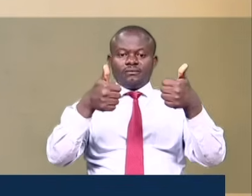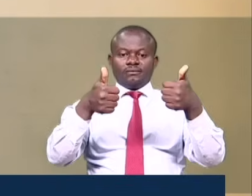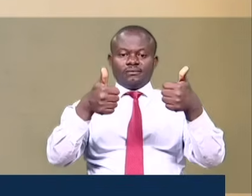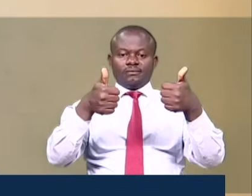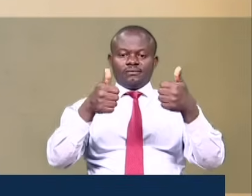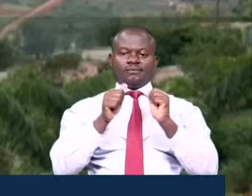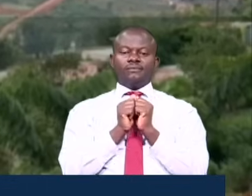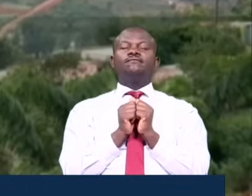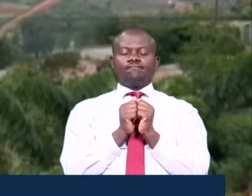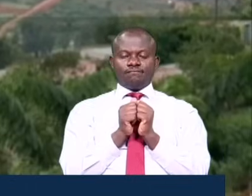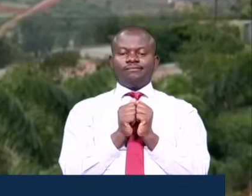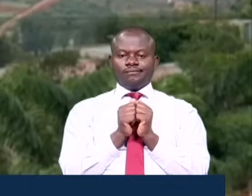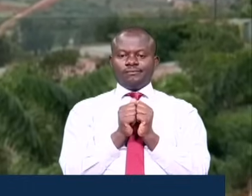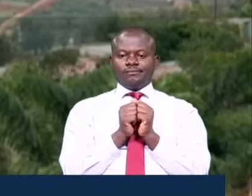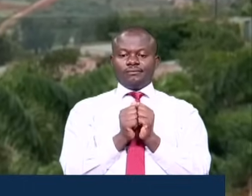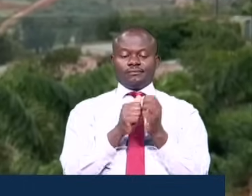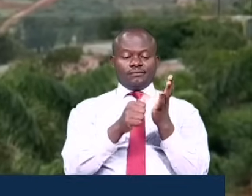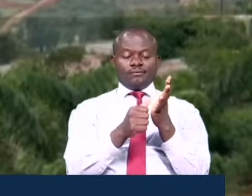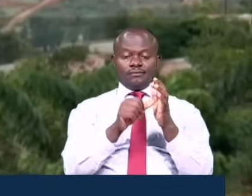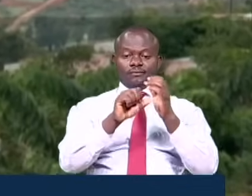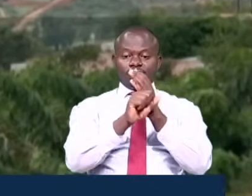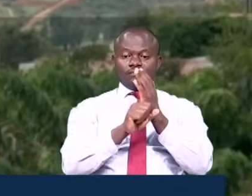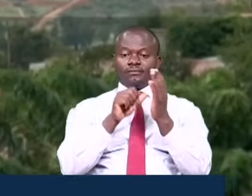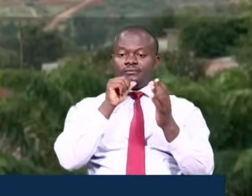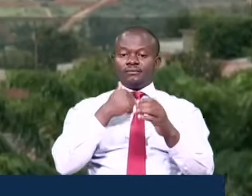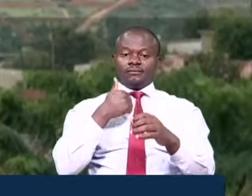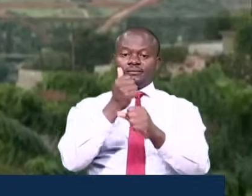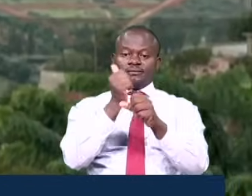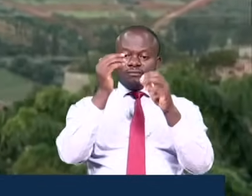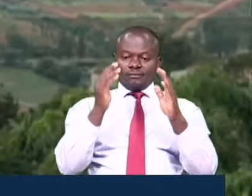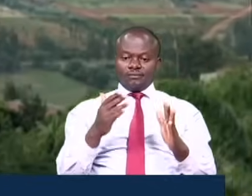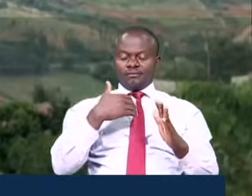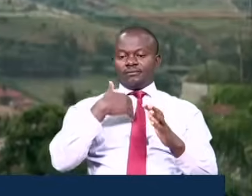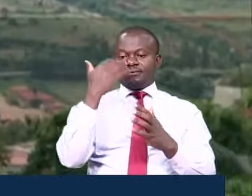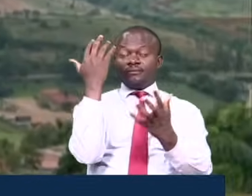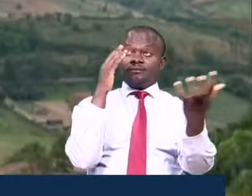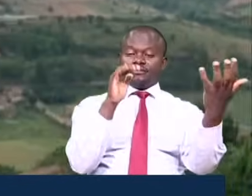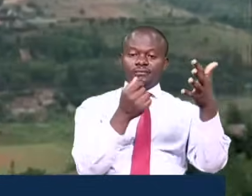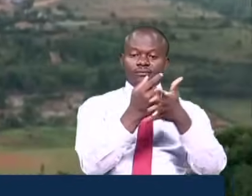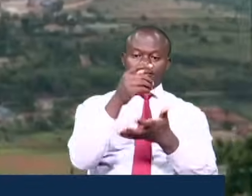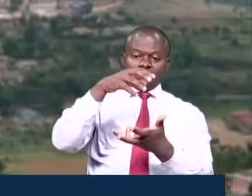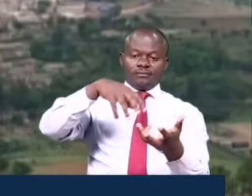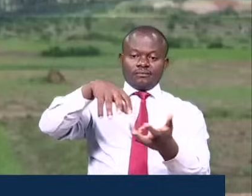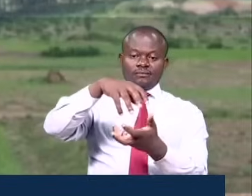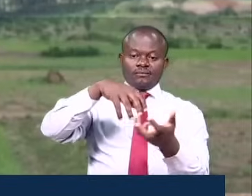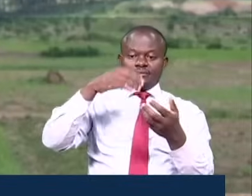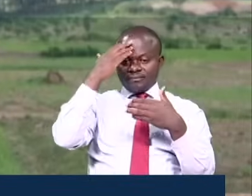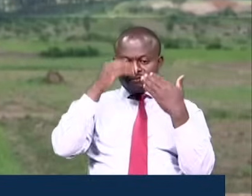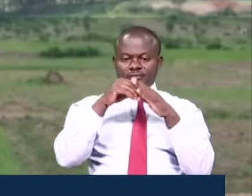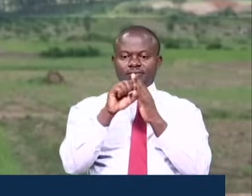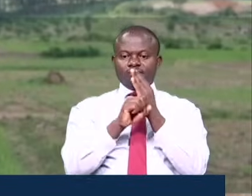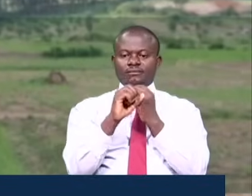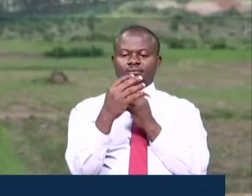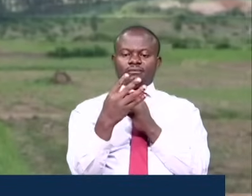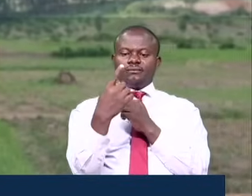magufi. Ikibazo cyo kuba hari imirenge idafite abakozi bashinzwe amashyamba nacyo kiri mu biteye impungenge, kuko mu mirenge